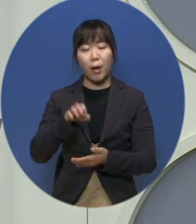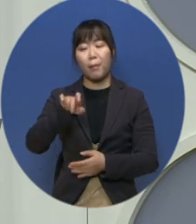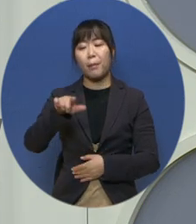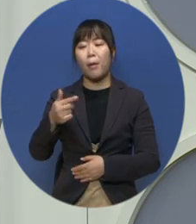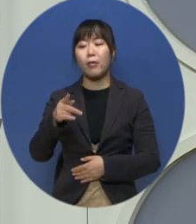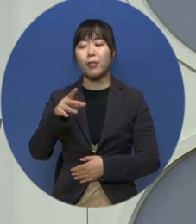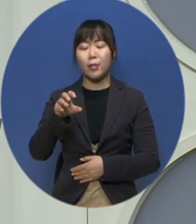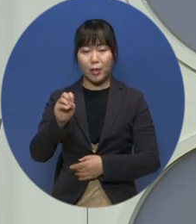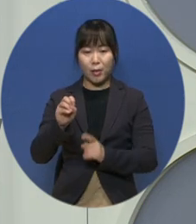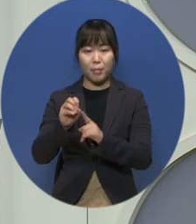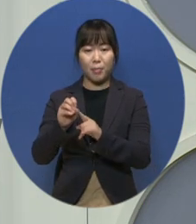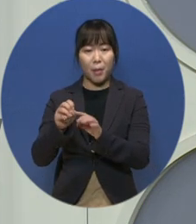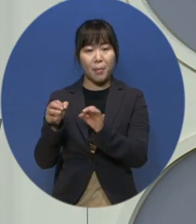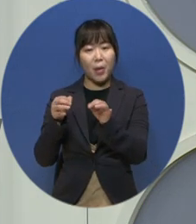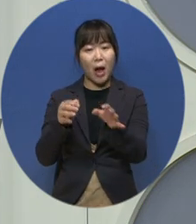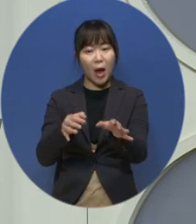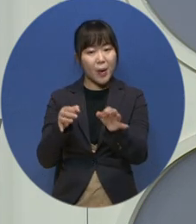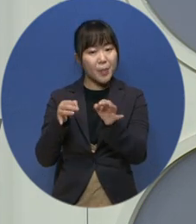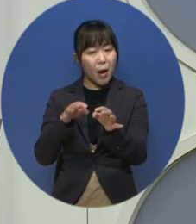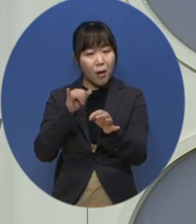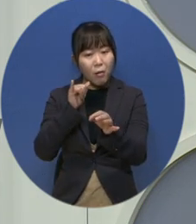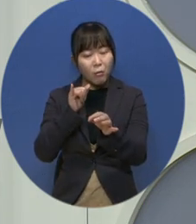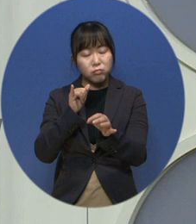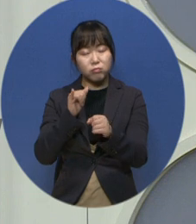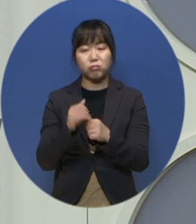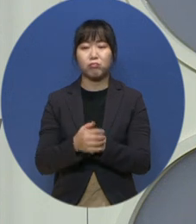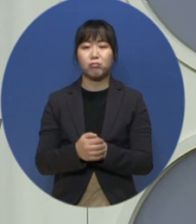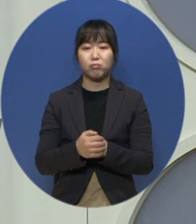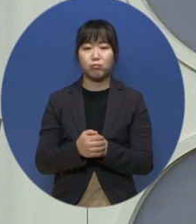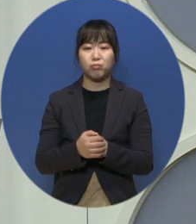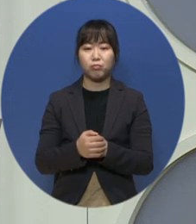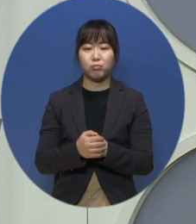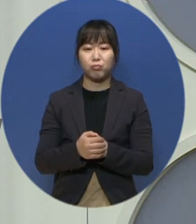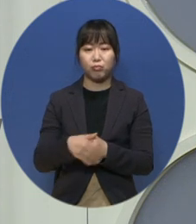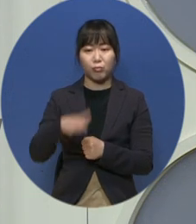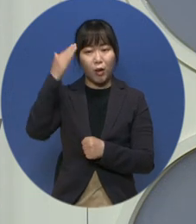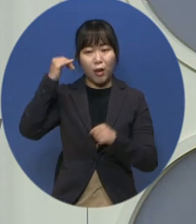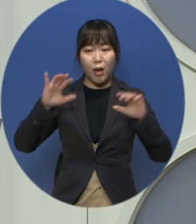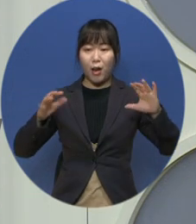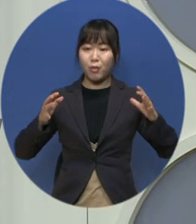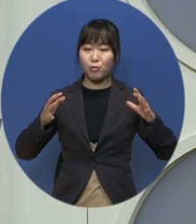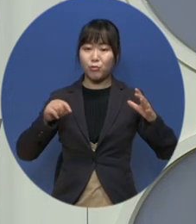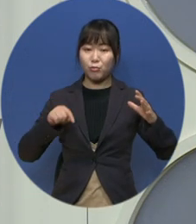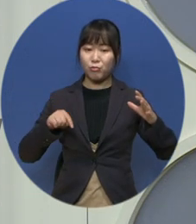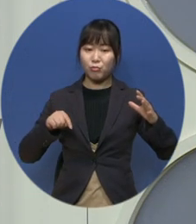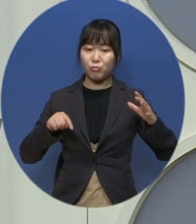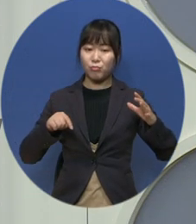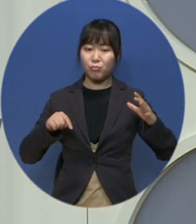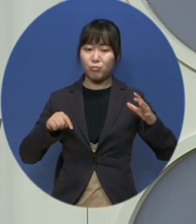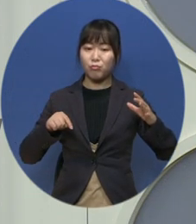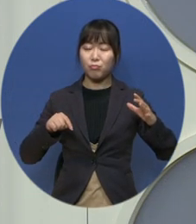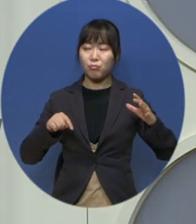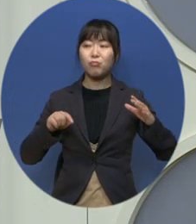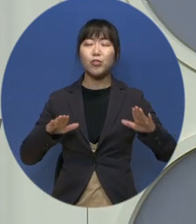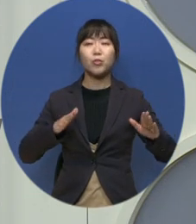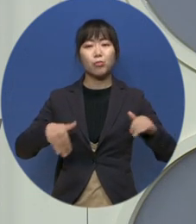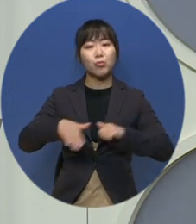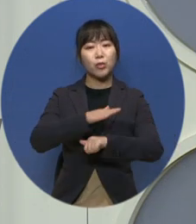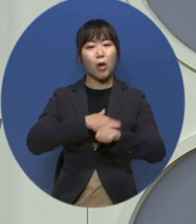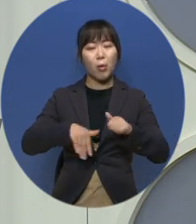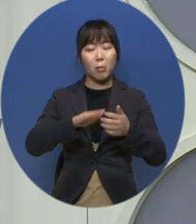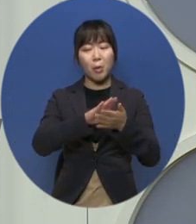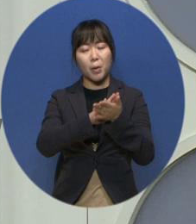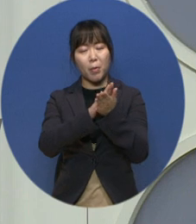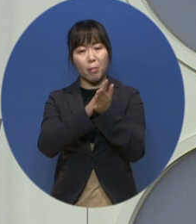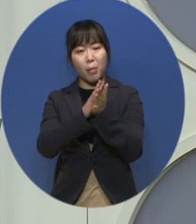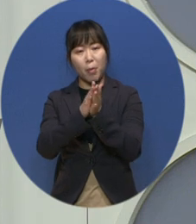이제 지원이 돼서 하고 있지만 지금 저희 우리나라 같은 경우에도 훨씬 지금 점차적으로